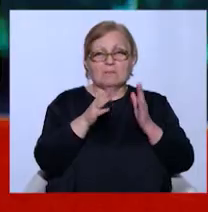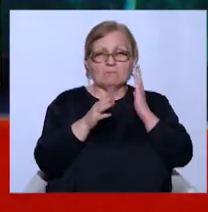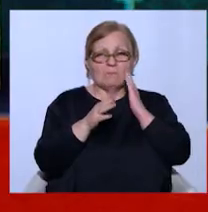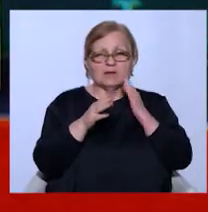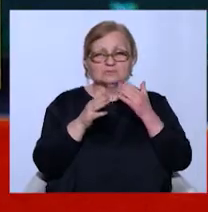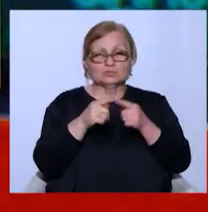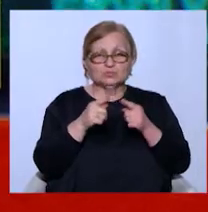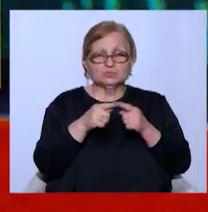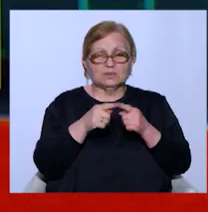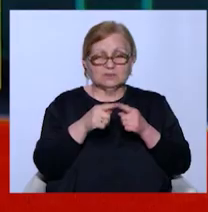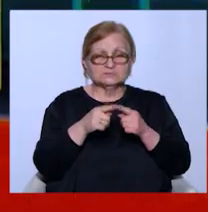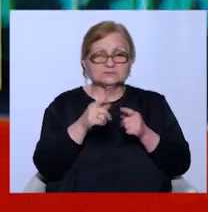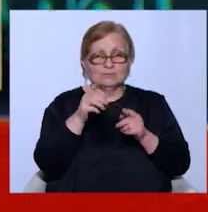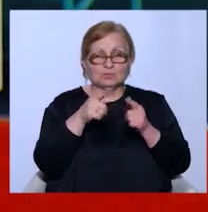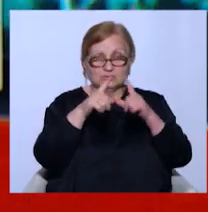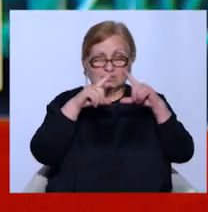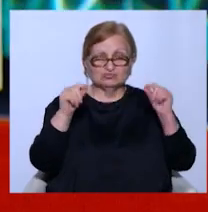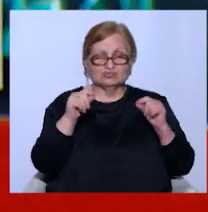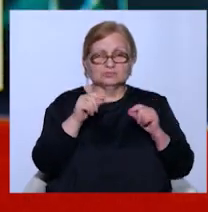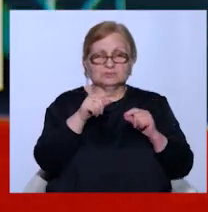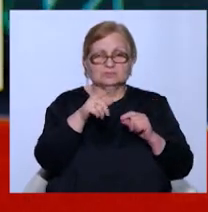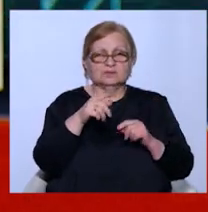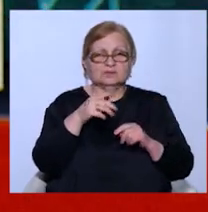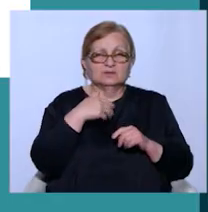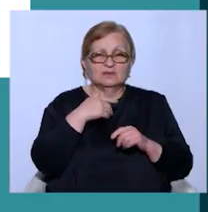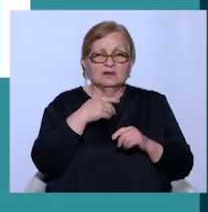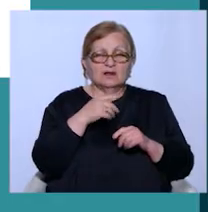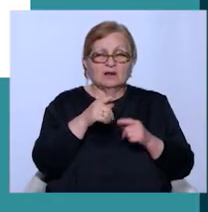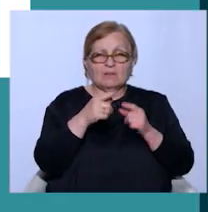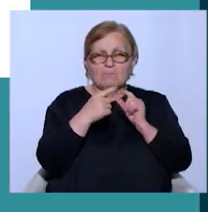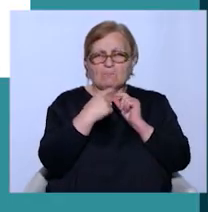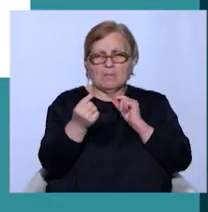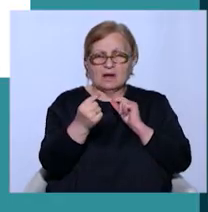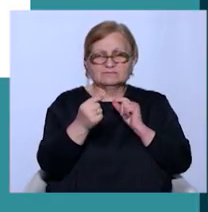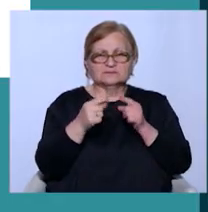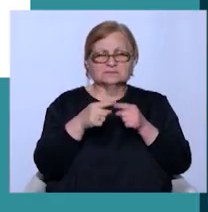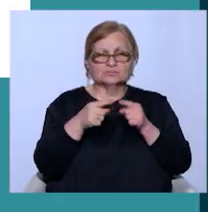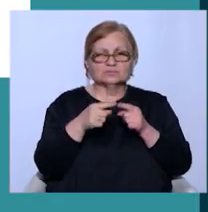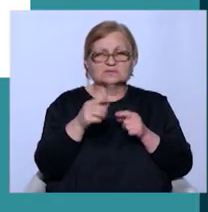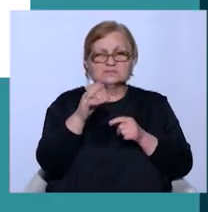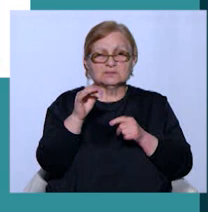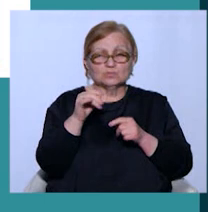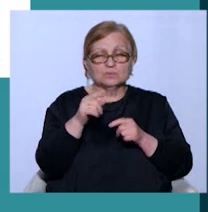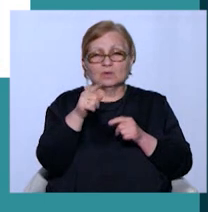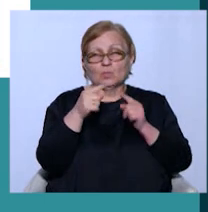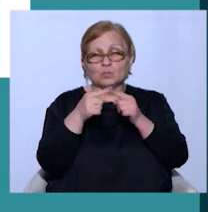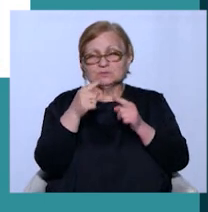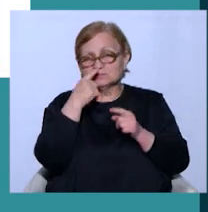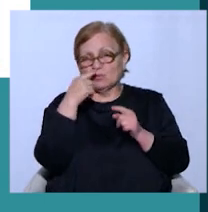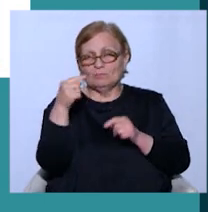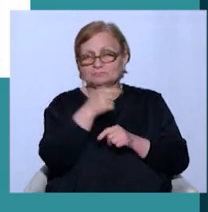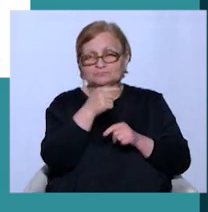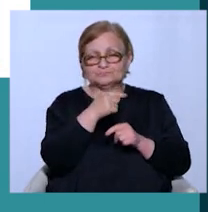წინა გაკვეთილზე ვისწავლეთ და გადავიმეორეთ, მართკუთხა სამკუთხედში მახვილი კუთხის სინუსი ეწოდება კუთხის მოპირდაპირე